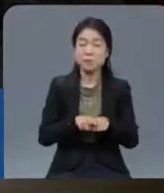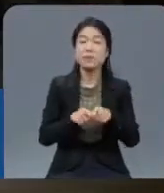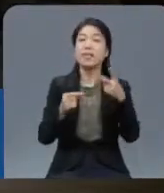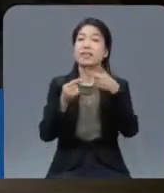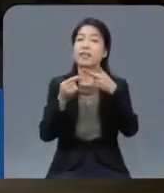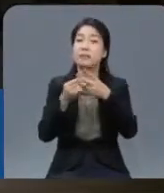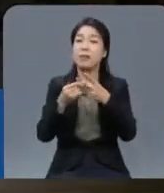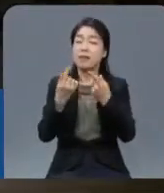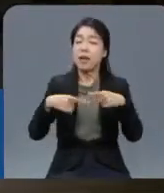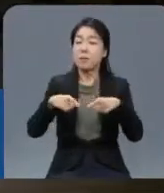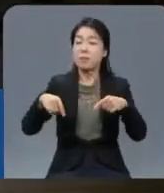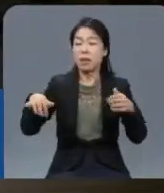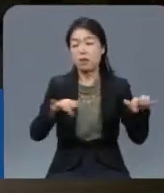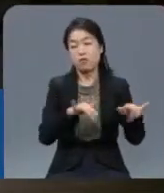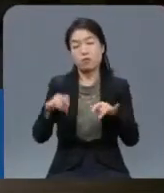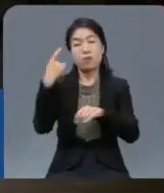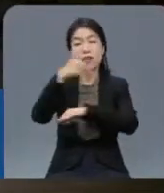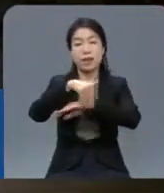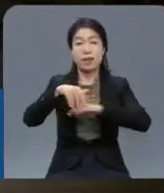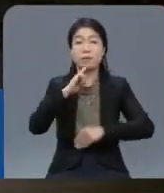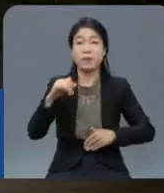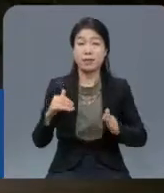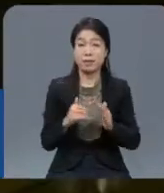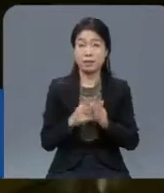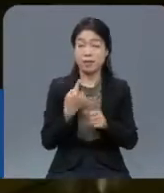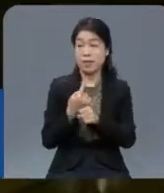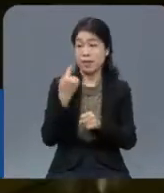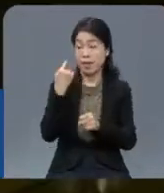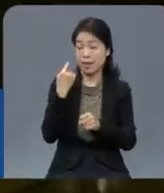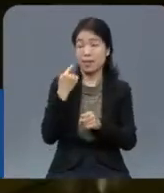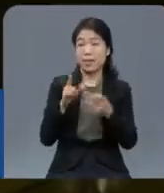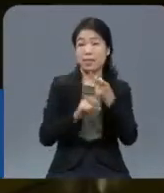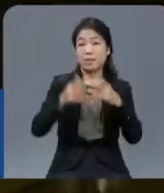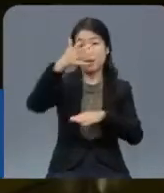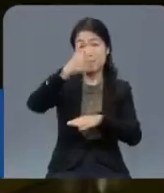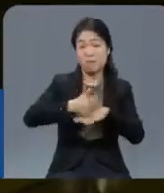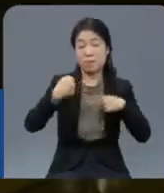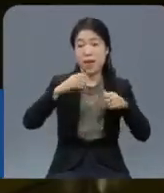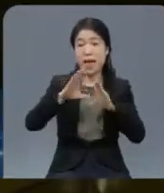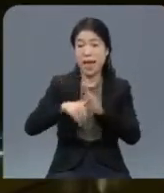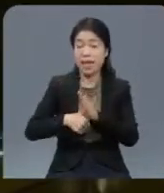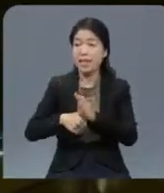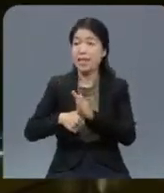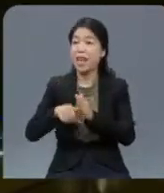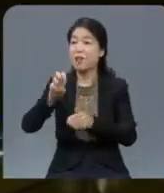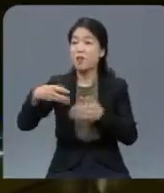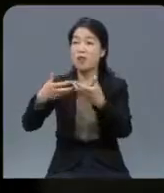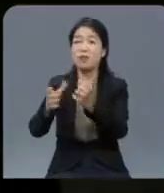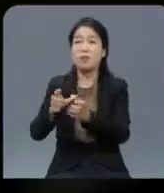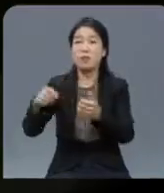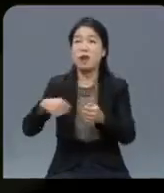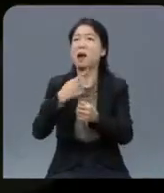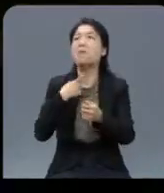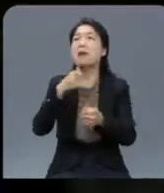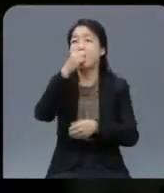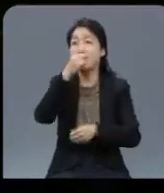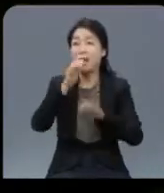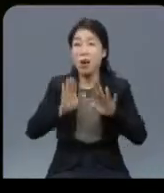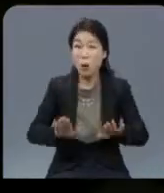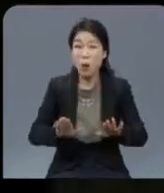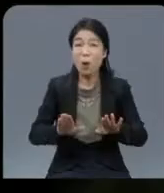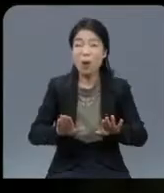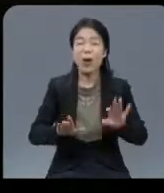협연할 계획이라고 밝혔습니다. 지난해 송영 공연으로 광주시향과 인연을 맺은 이민찬은 오는 10월에